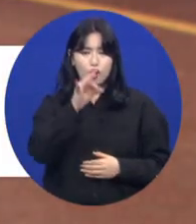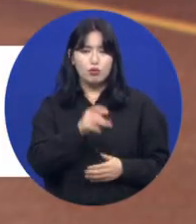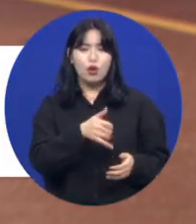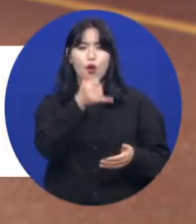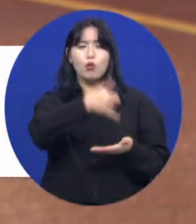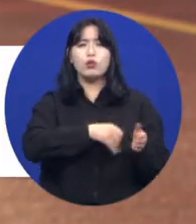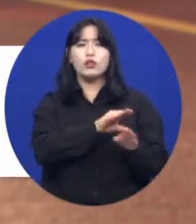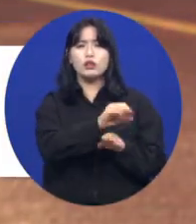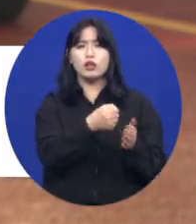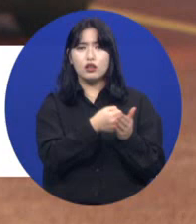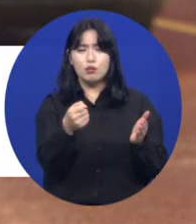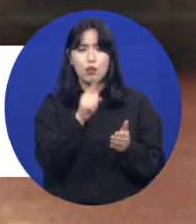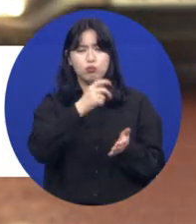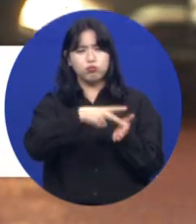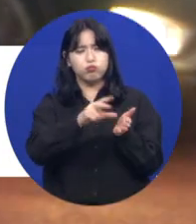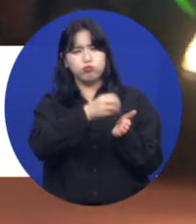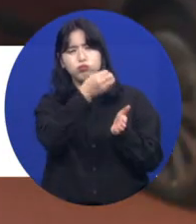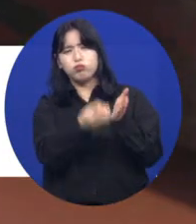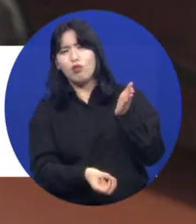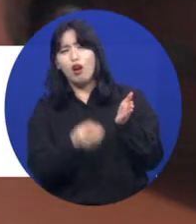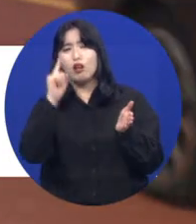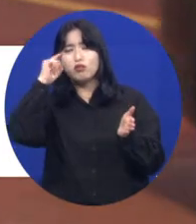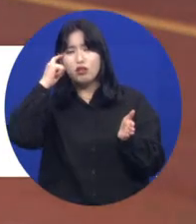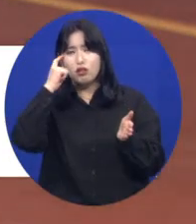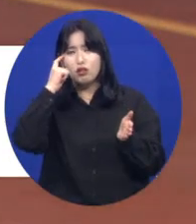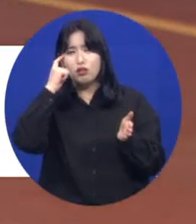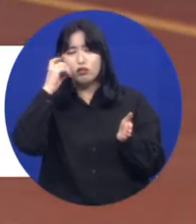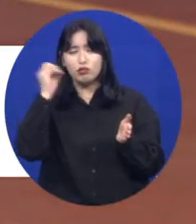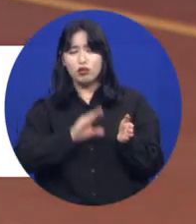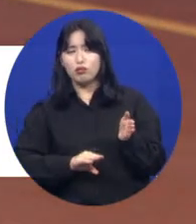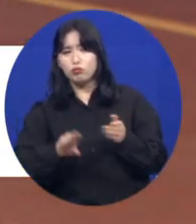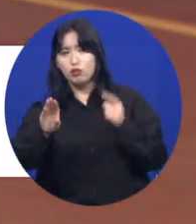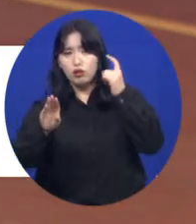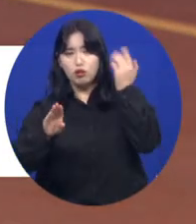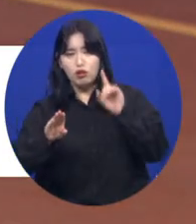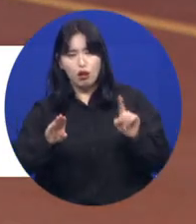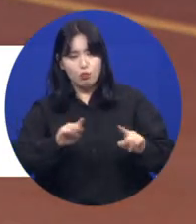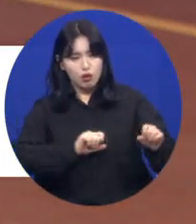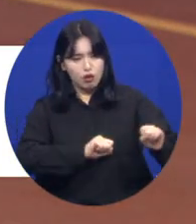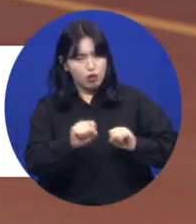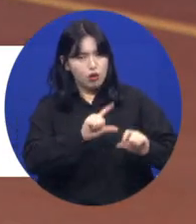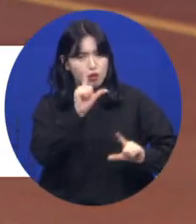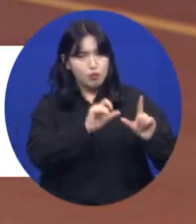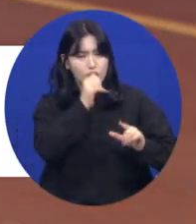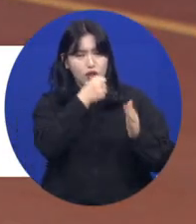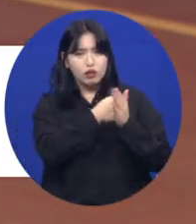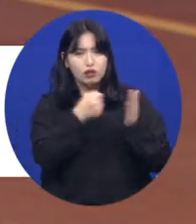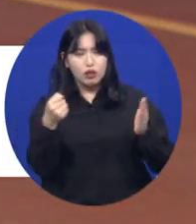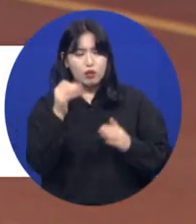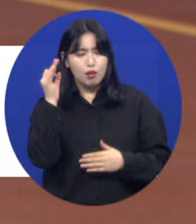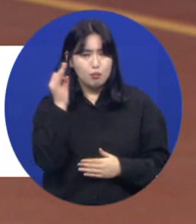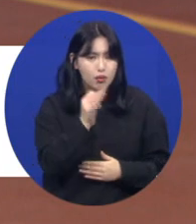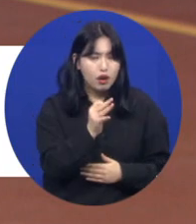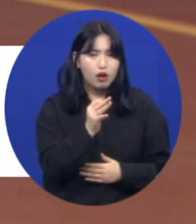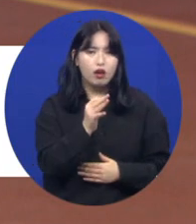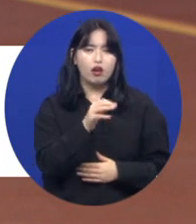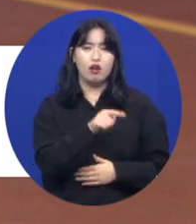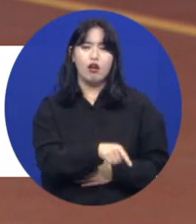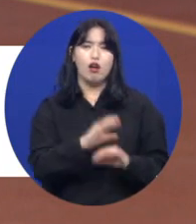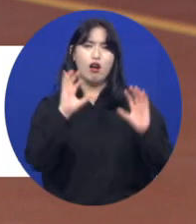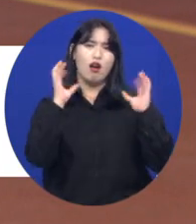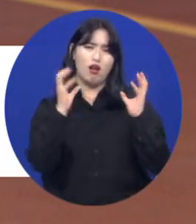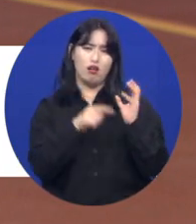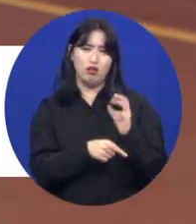차량이다 보니까 공사 자재가 떨어졌나 싶어서 가려고 하는데 뭔가 움직임이 있어서 보니까 이제